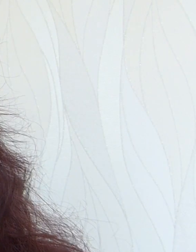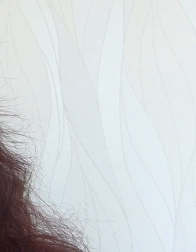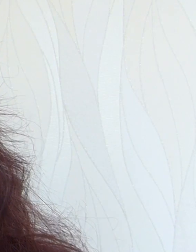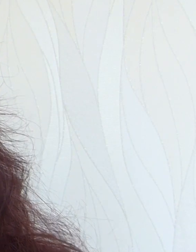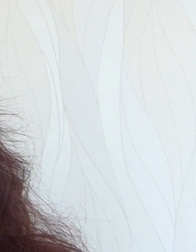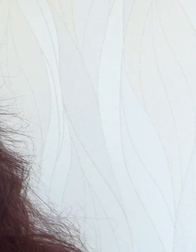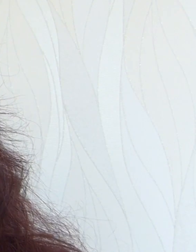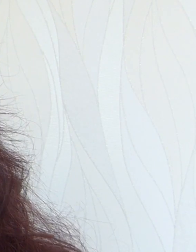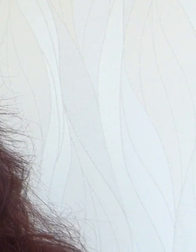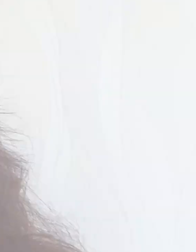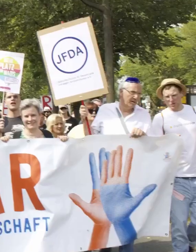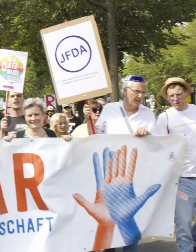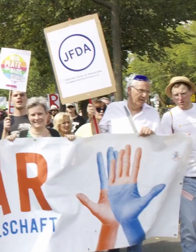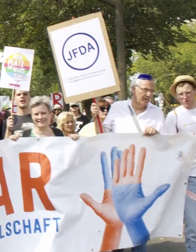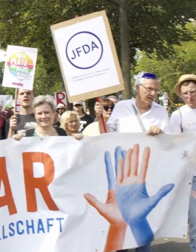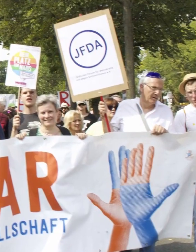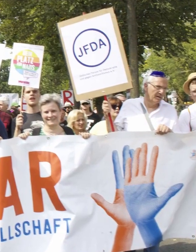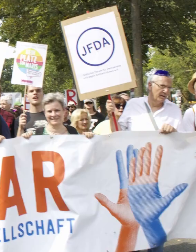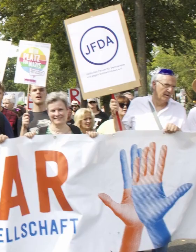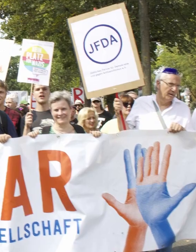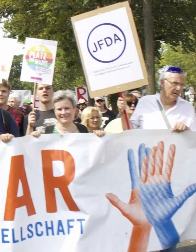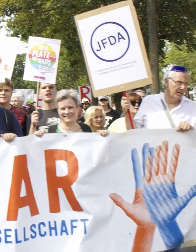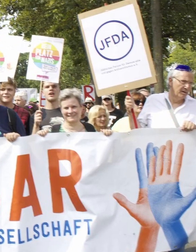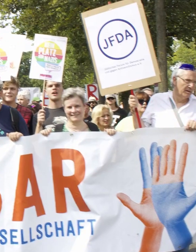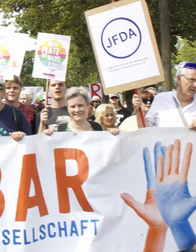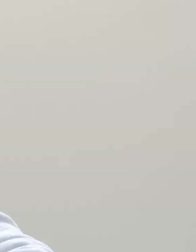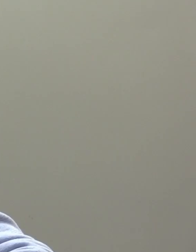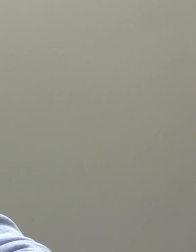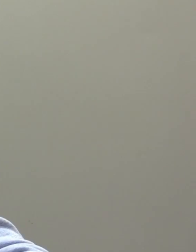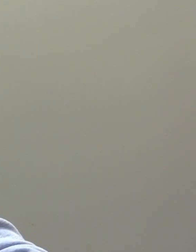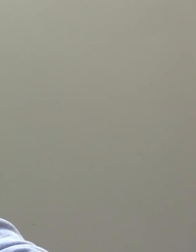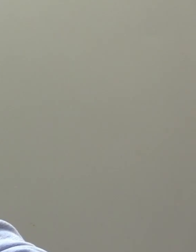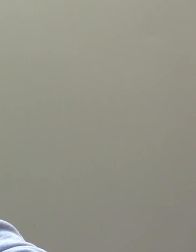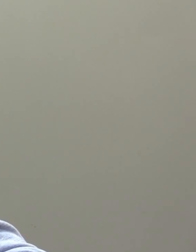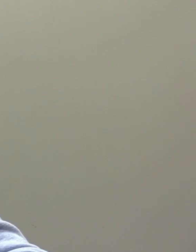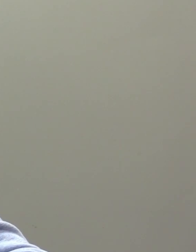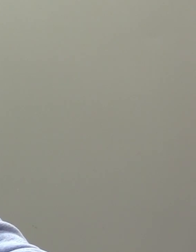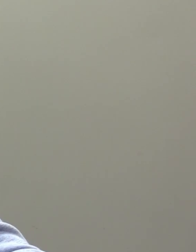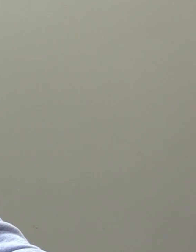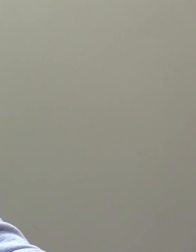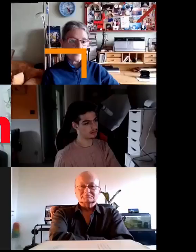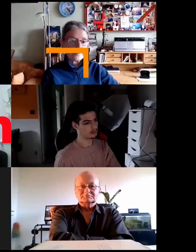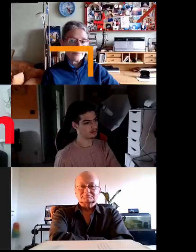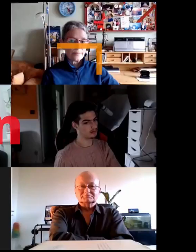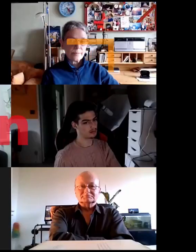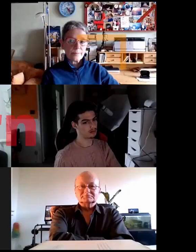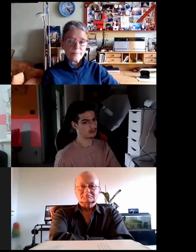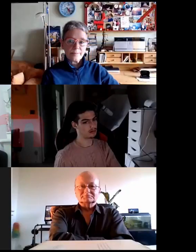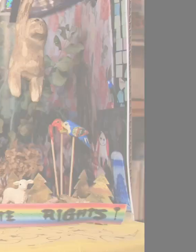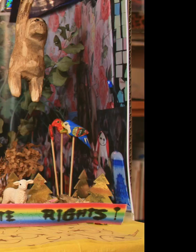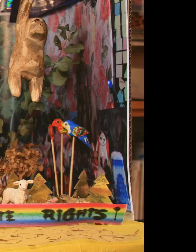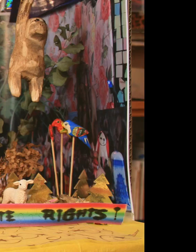Redet nicht mehr miteinander. Unteilbar, steht auf eurem großen Spruchband. Man muss seine Rechte durchsetzen.